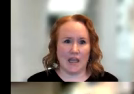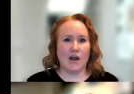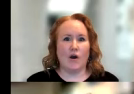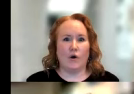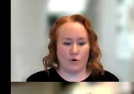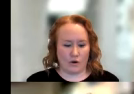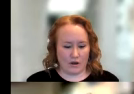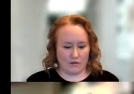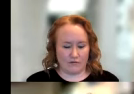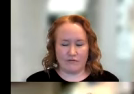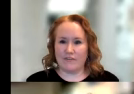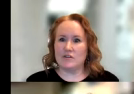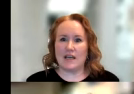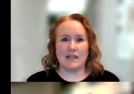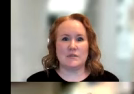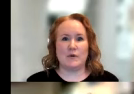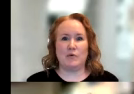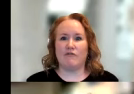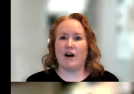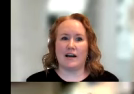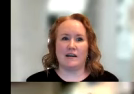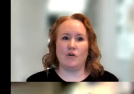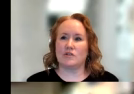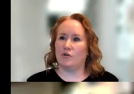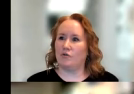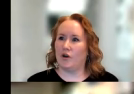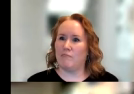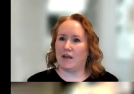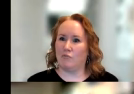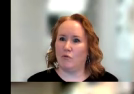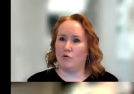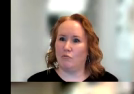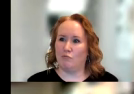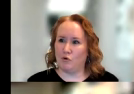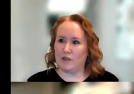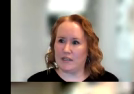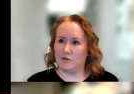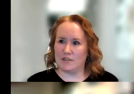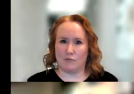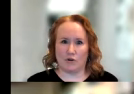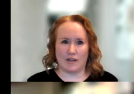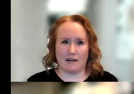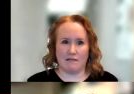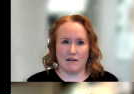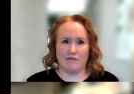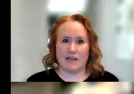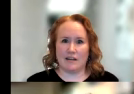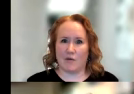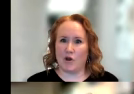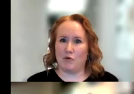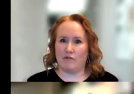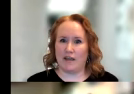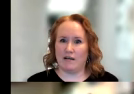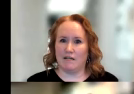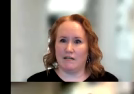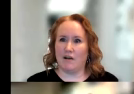2013. Og vi ønsker gjerne innspill på hva det dere ønsker å høre mer om på unikt på disse møtene. Hvilke